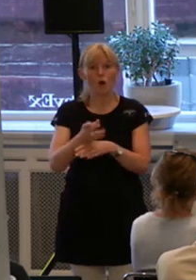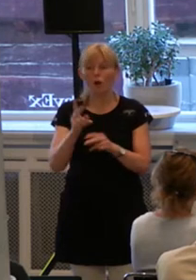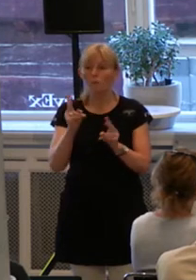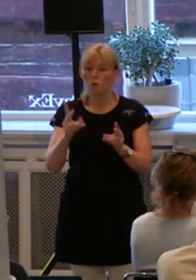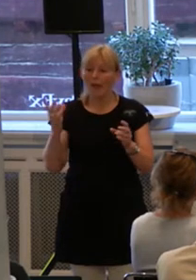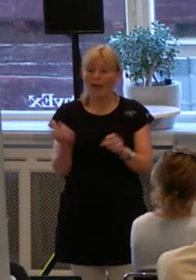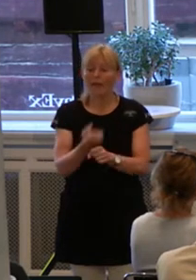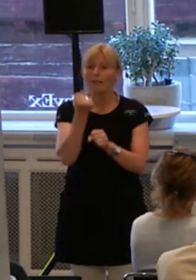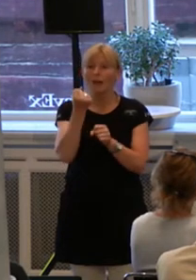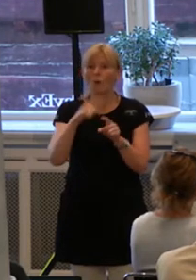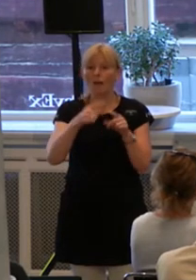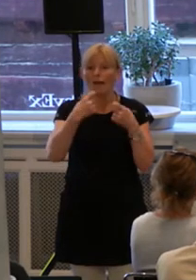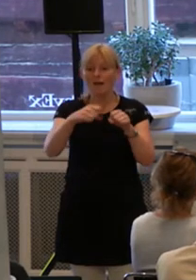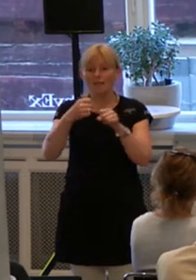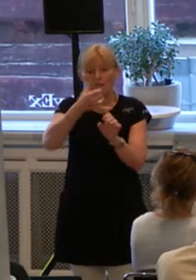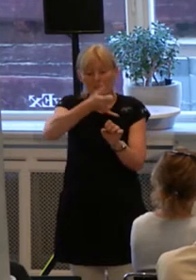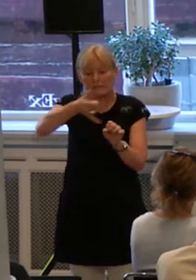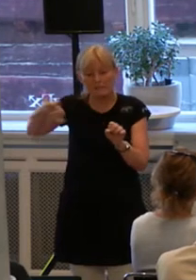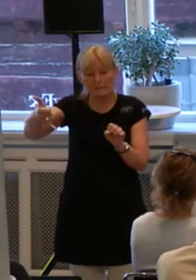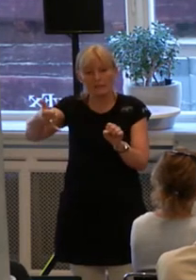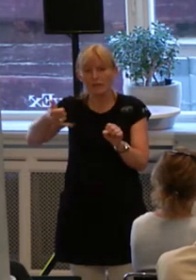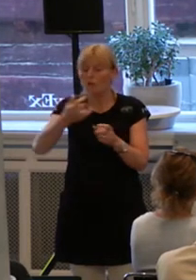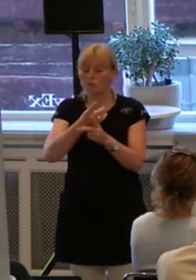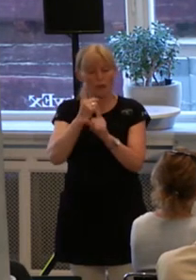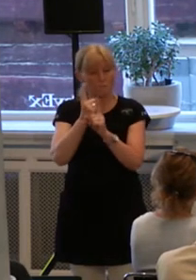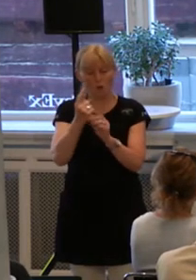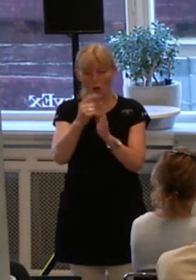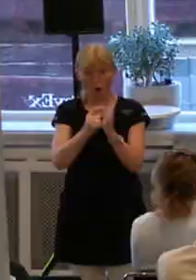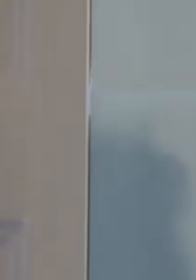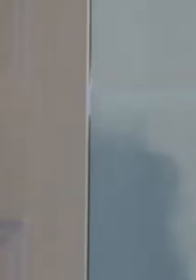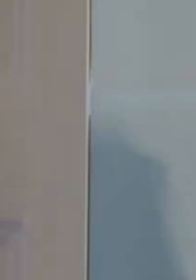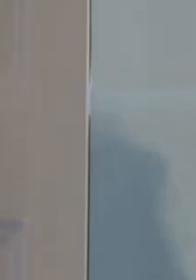hitta verksamheter som inte riktigt följer lagen.